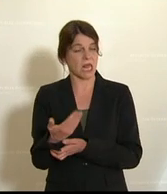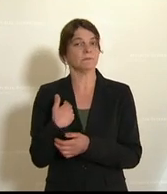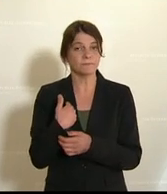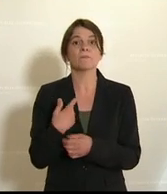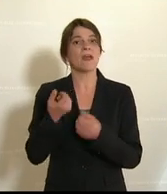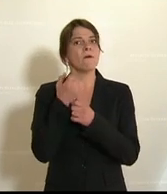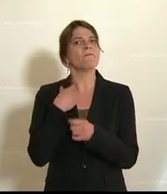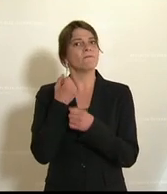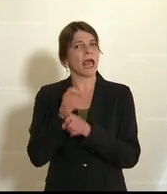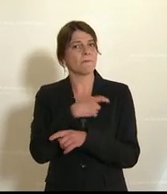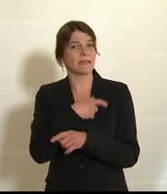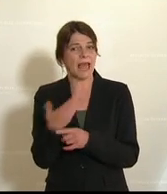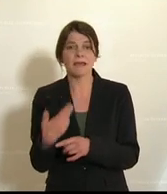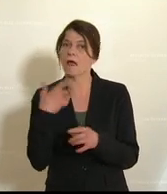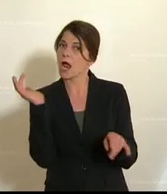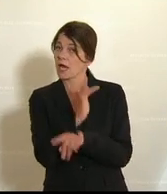wir uns das